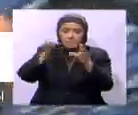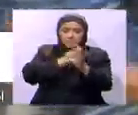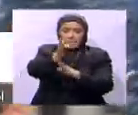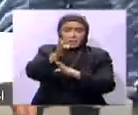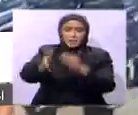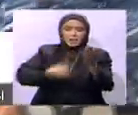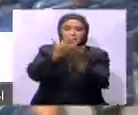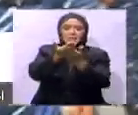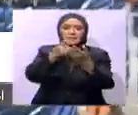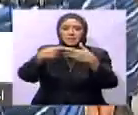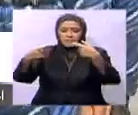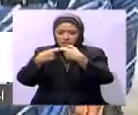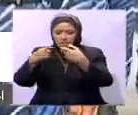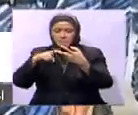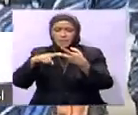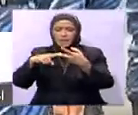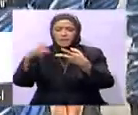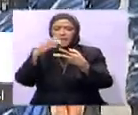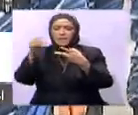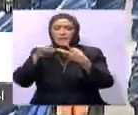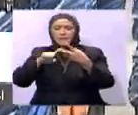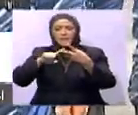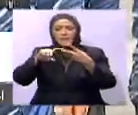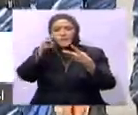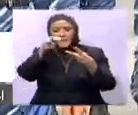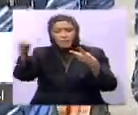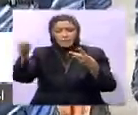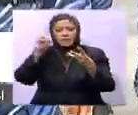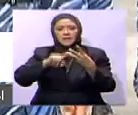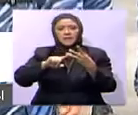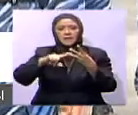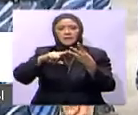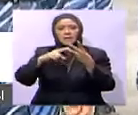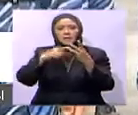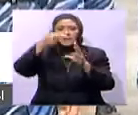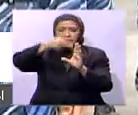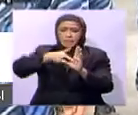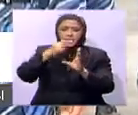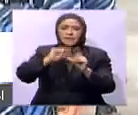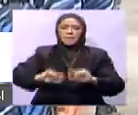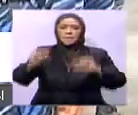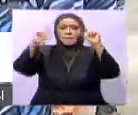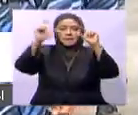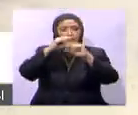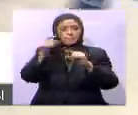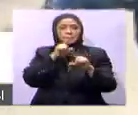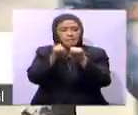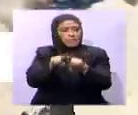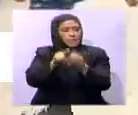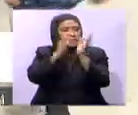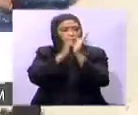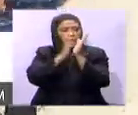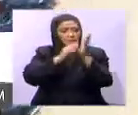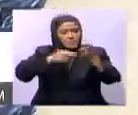dan elektrikal, automotif, multimedia serta minyak dan gas. Dalam perkembangan lain, Datuk Seri Mohd Johari turut memuji